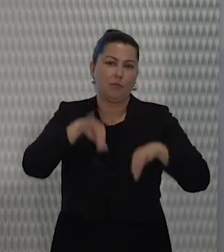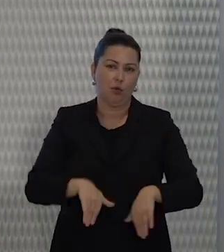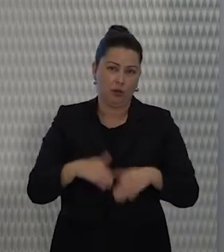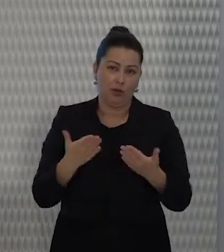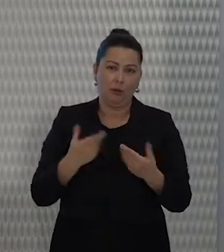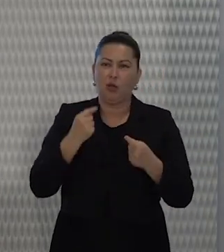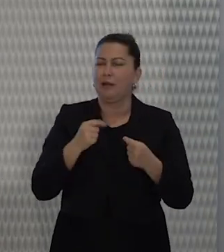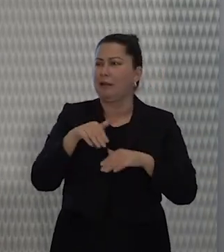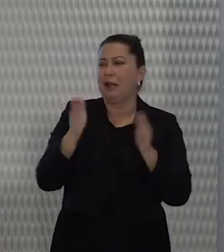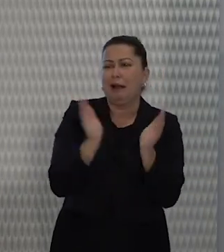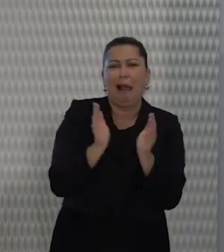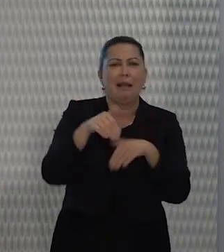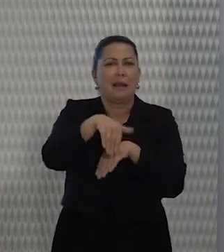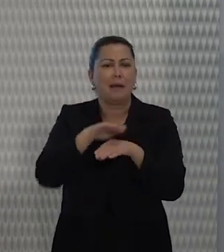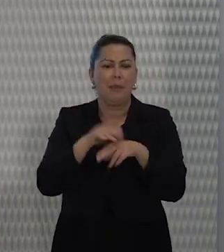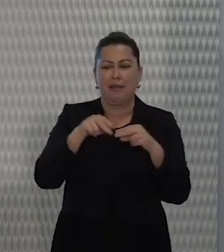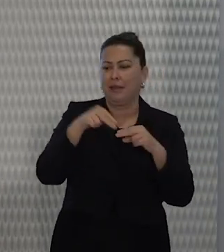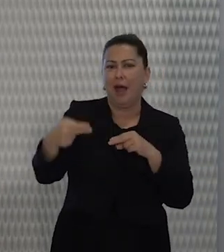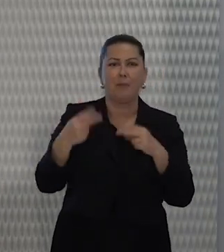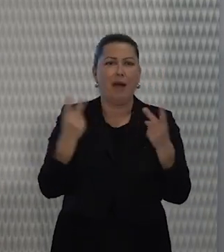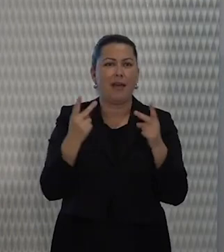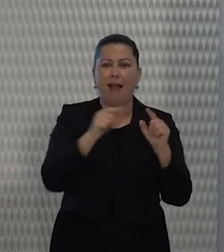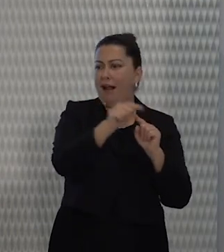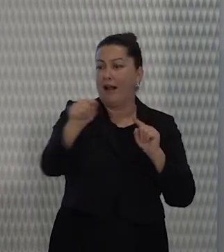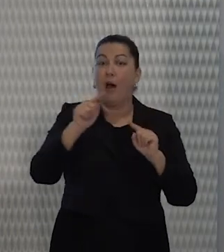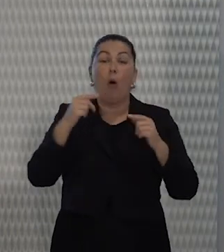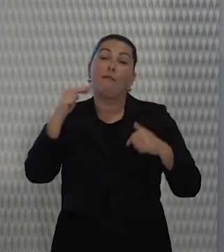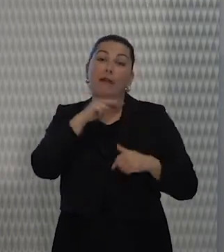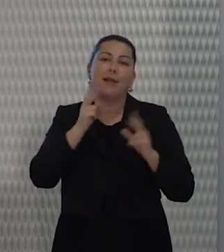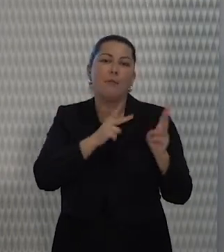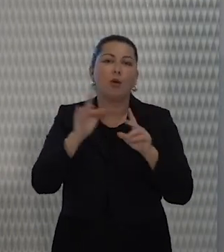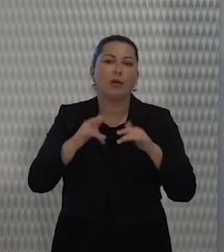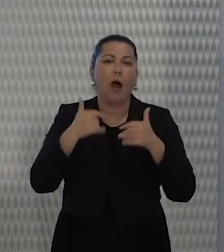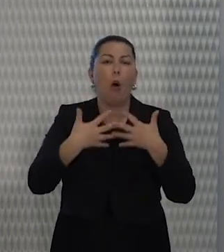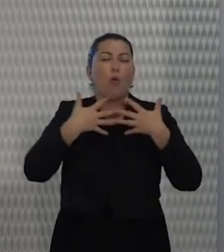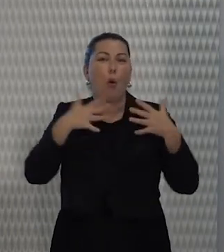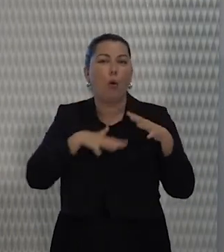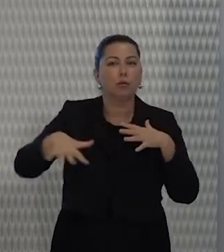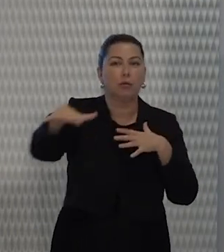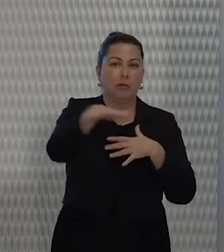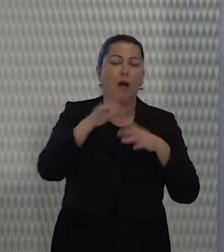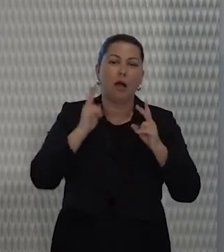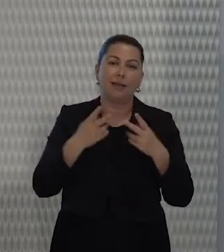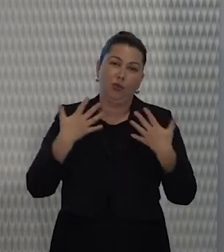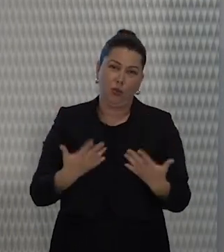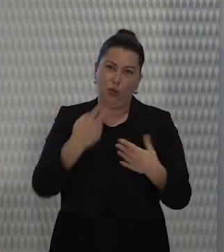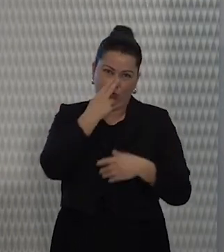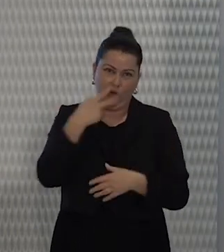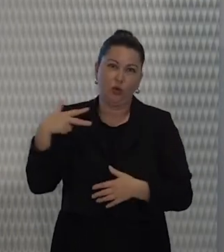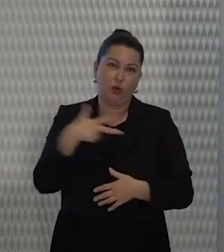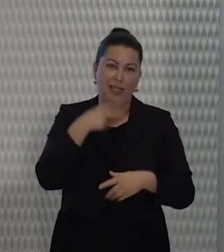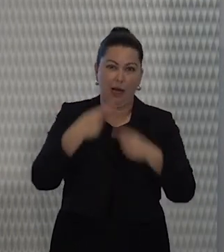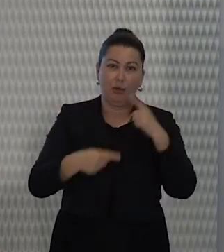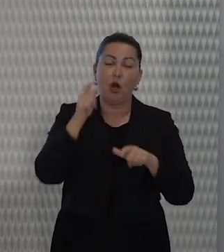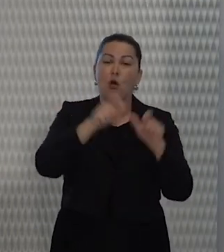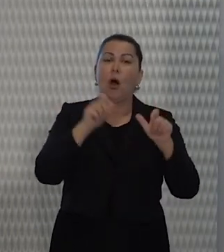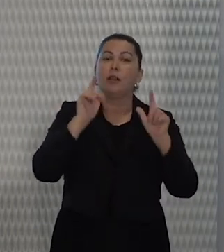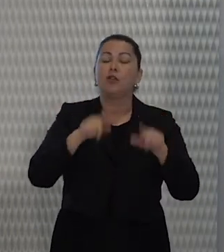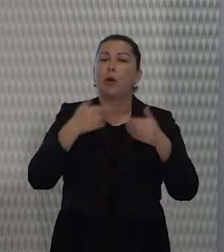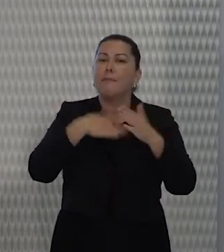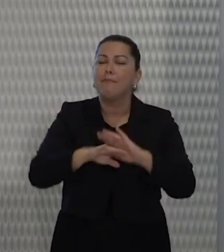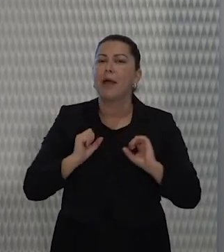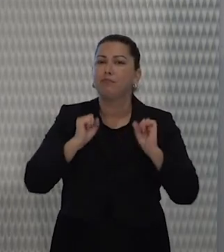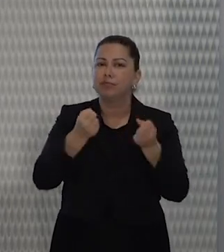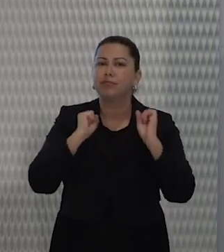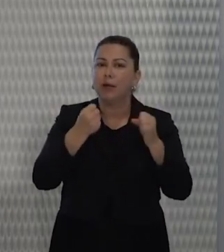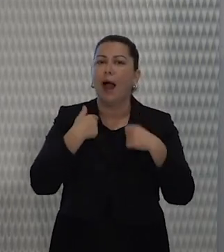der Nachbarschaft oder wenn man die Möglichkeiten hat, auch im Großen. Davon lebt Sozialpolitik, dass Leute mehr tun, als sie müssten. Darum